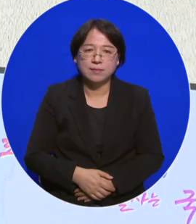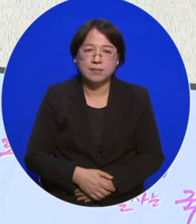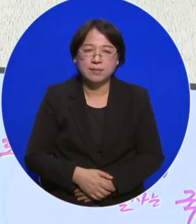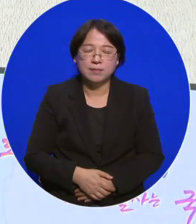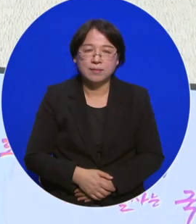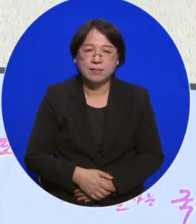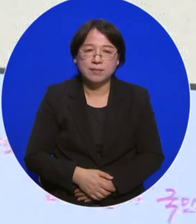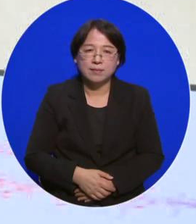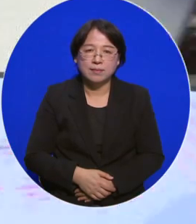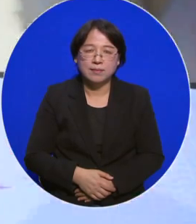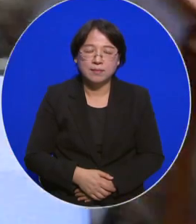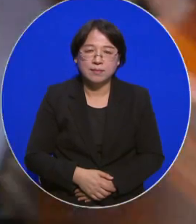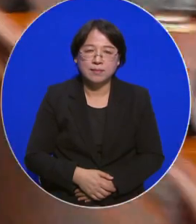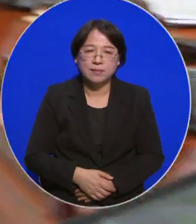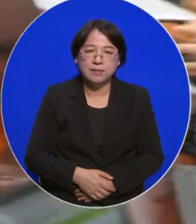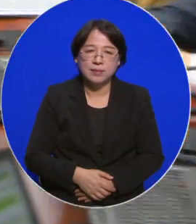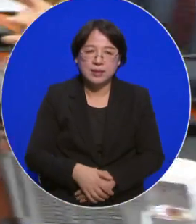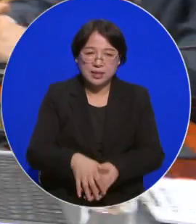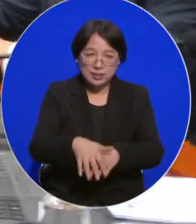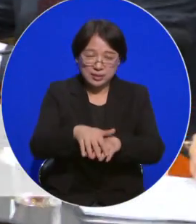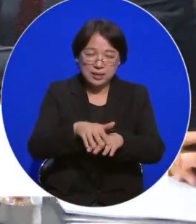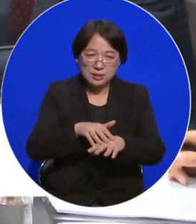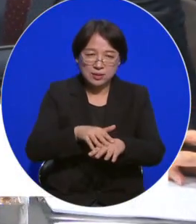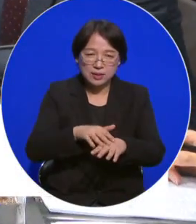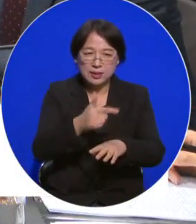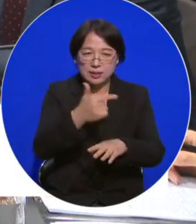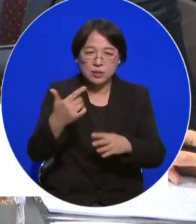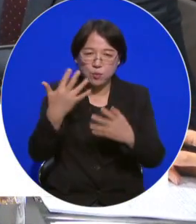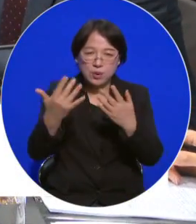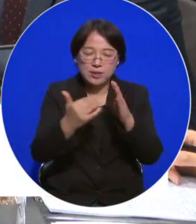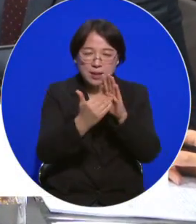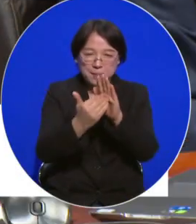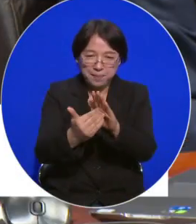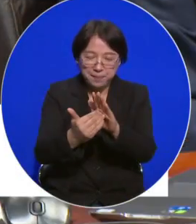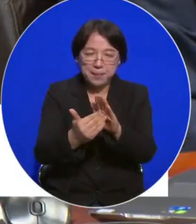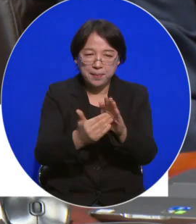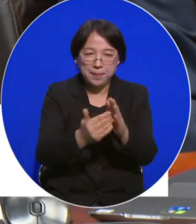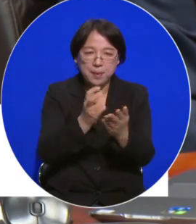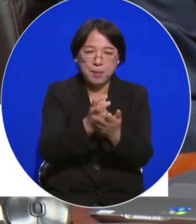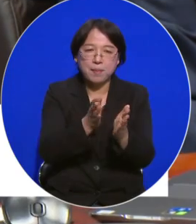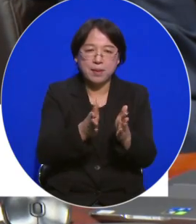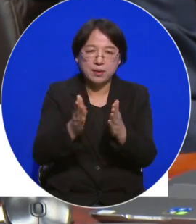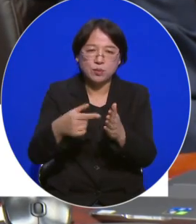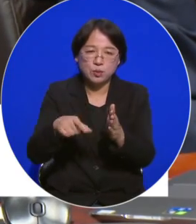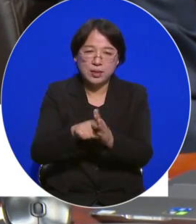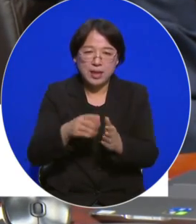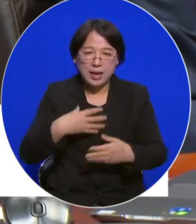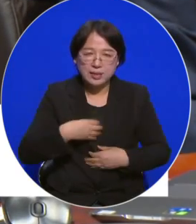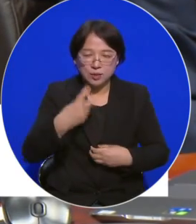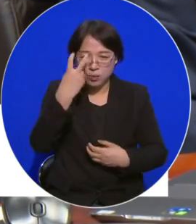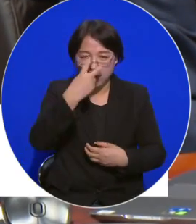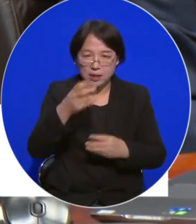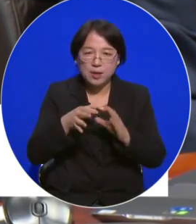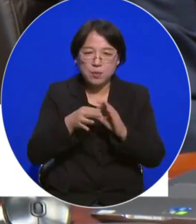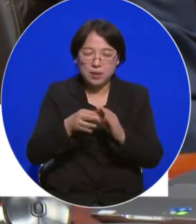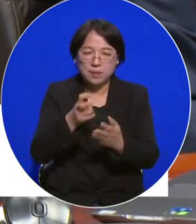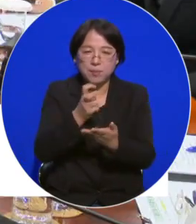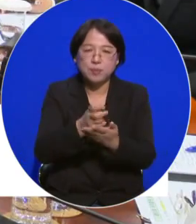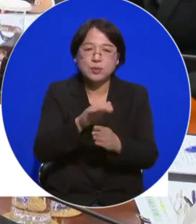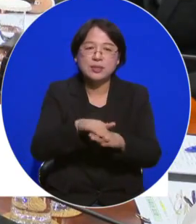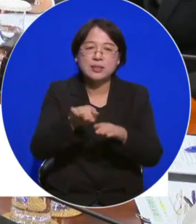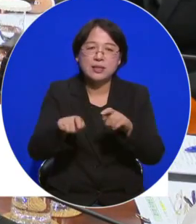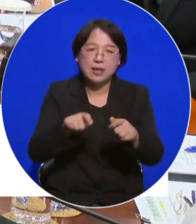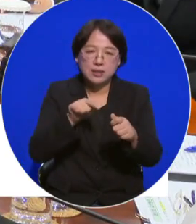일정 속에서 체계적인 대형화재 예방 정책을 마련하기 위한 화재 예방과 안전관리에 관한 법률